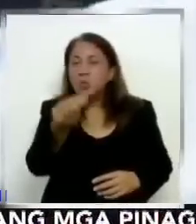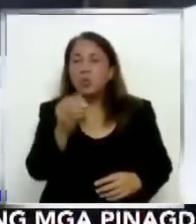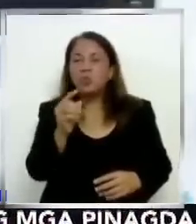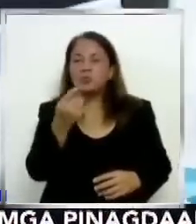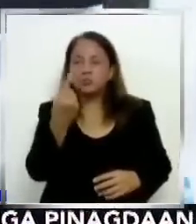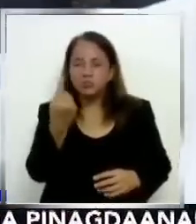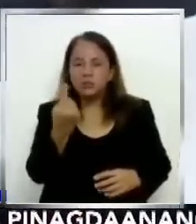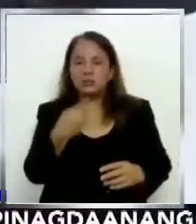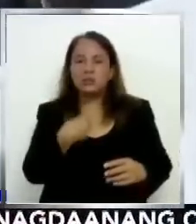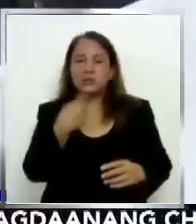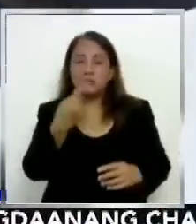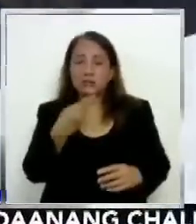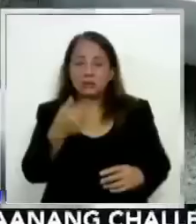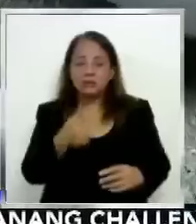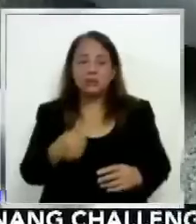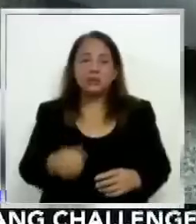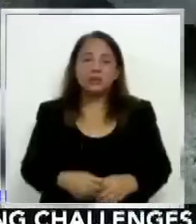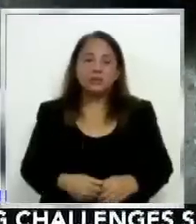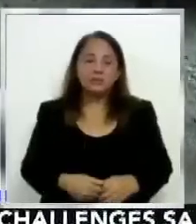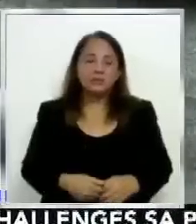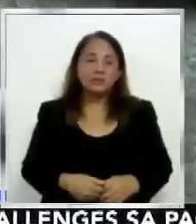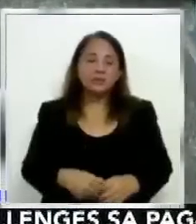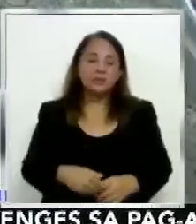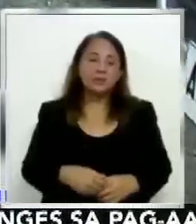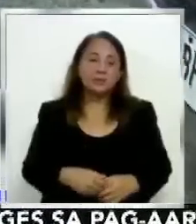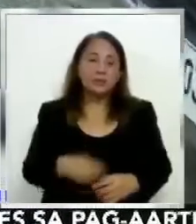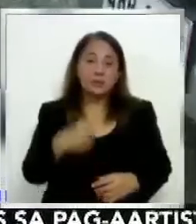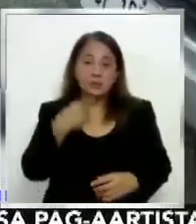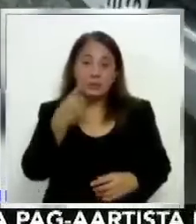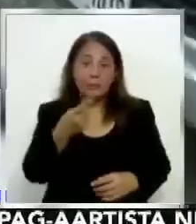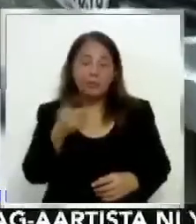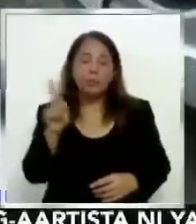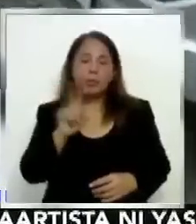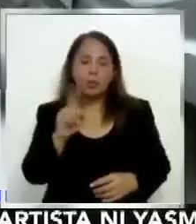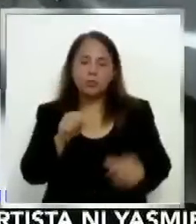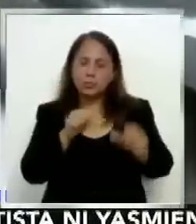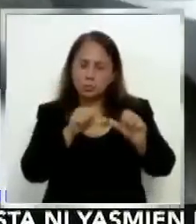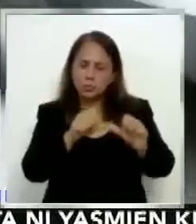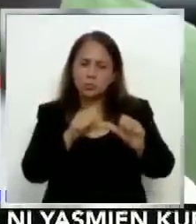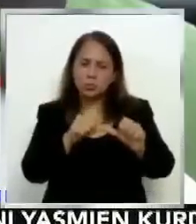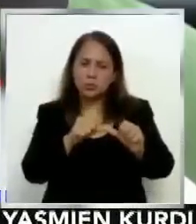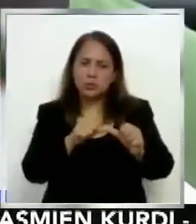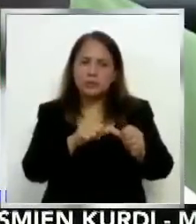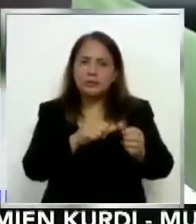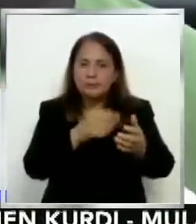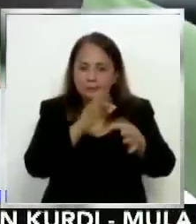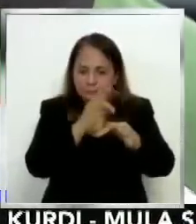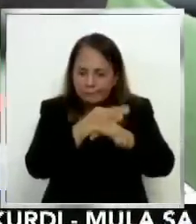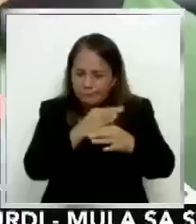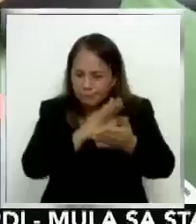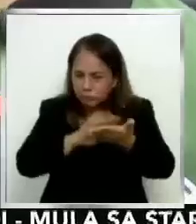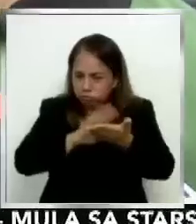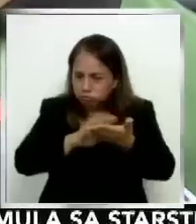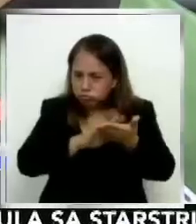Moro Virgilio M. Lazo. Patuloy raw ang paglilinis sa kanilang hanay. Yung buong SOD,